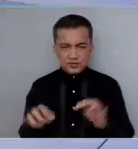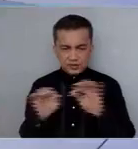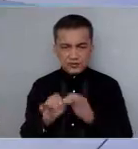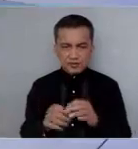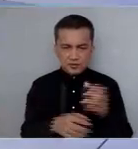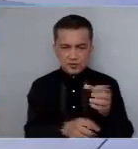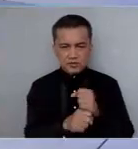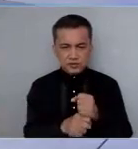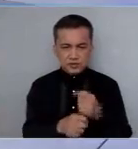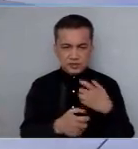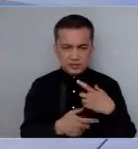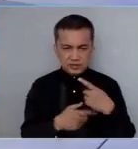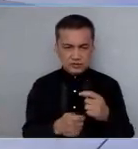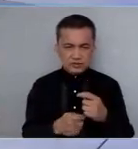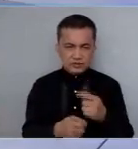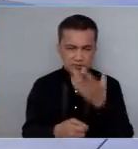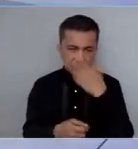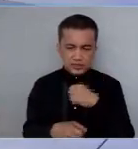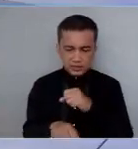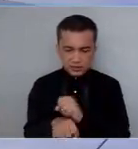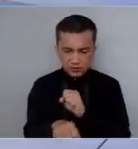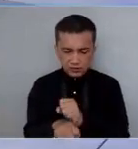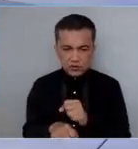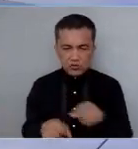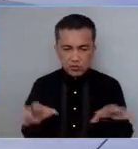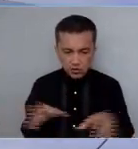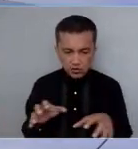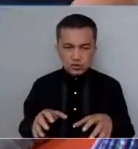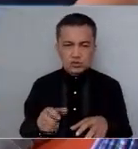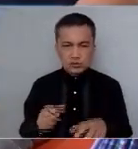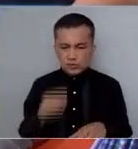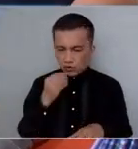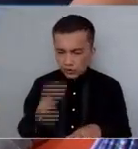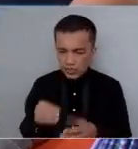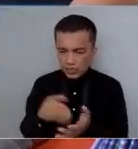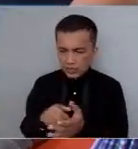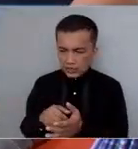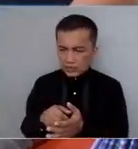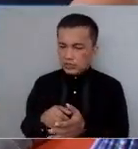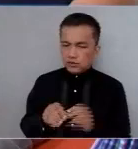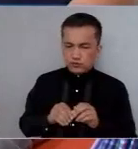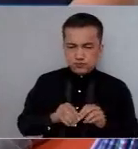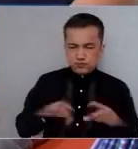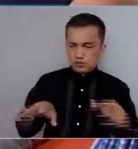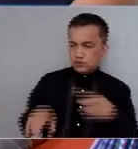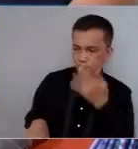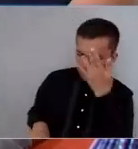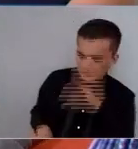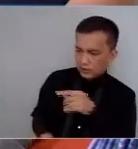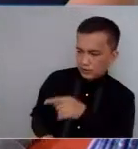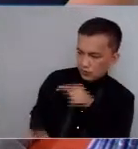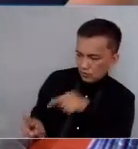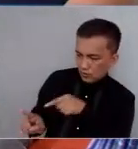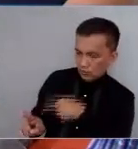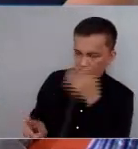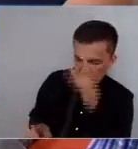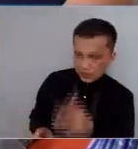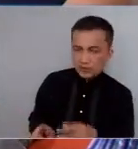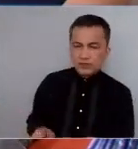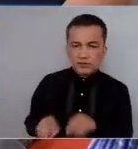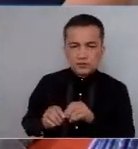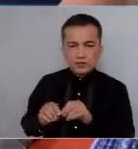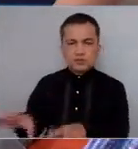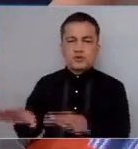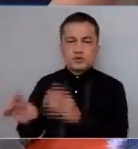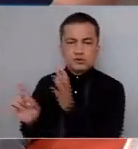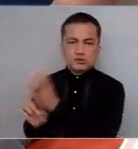pag maganda na yung gawa mo, mag-order ulit, may word of mouth to sabihin sa iba, magaling ito. Pero magkano ba ang benta mo